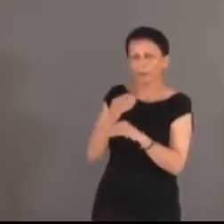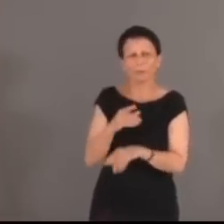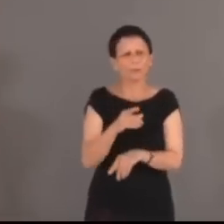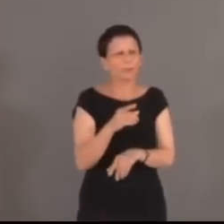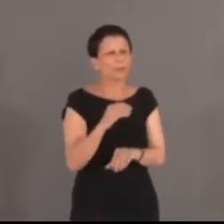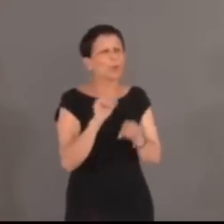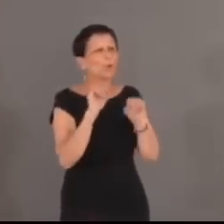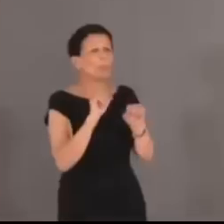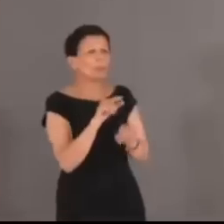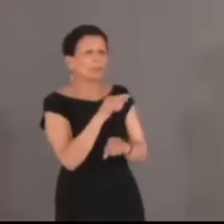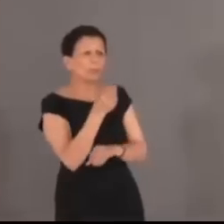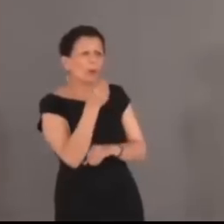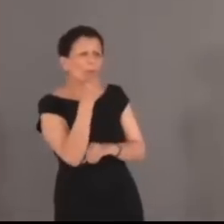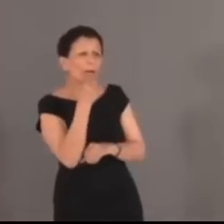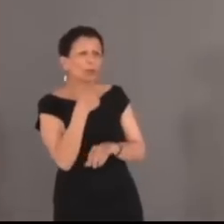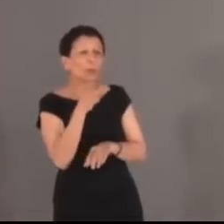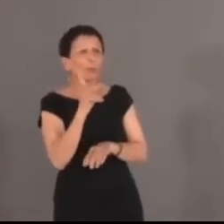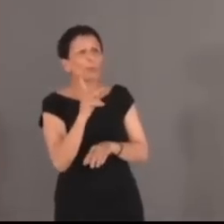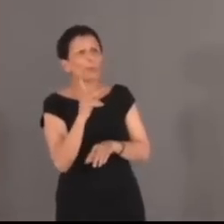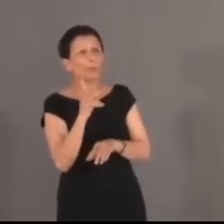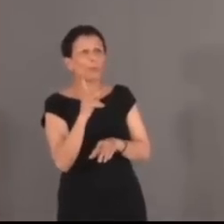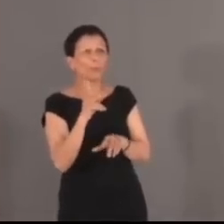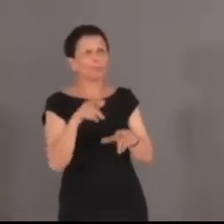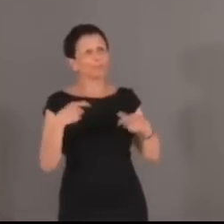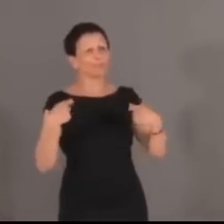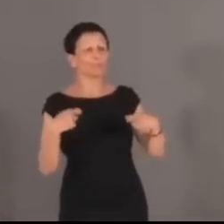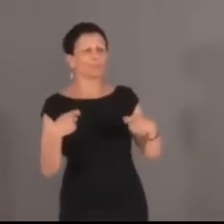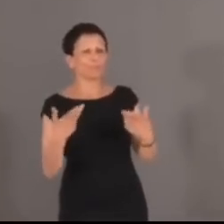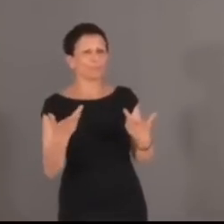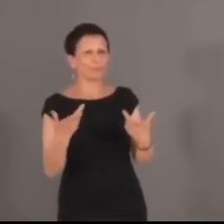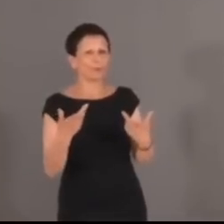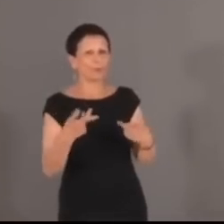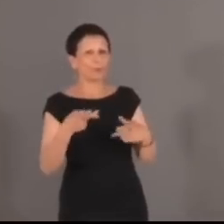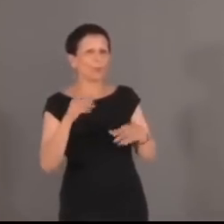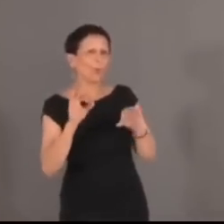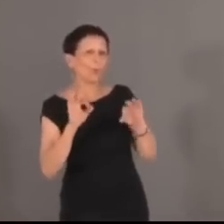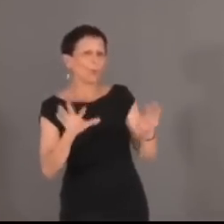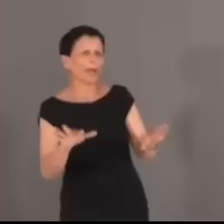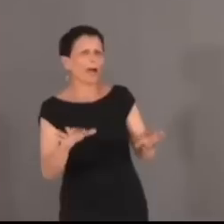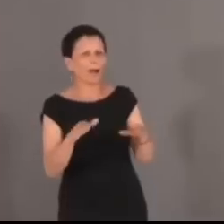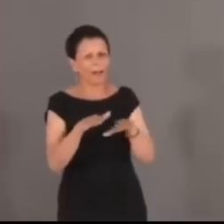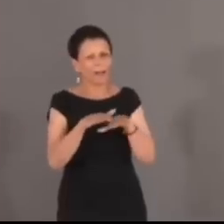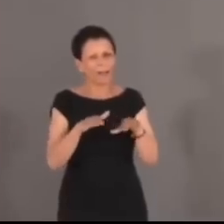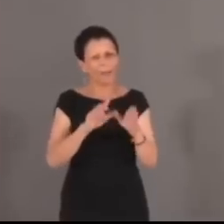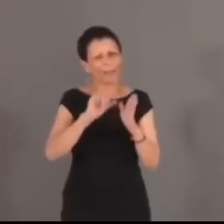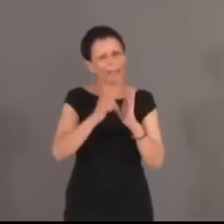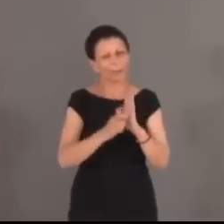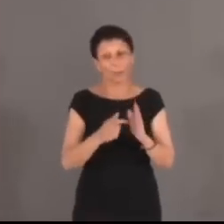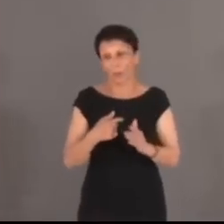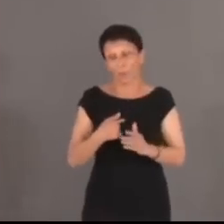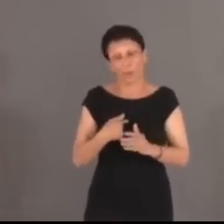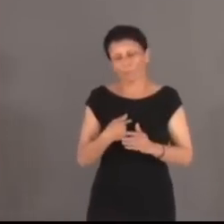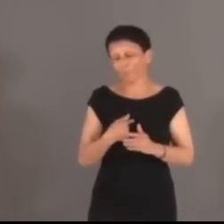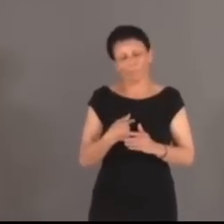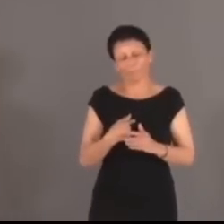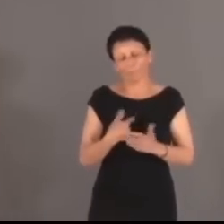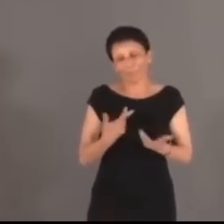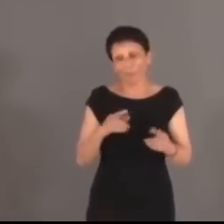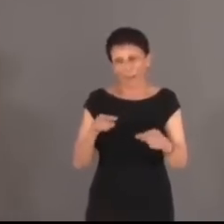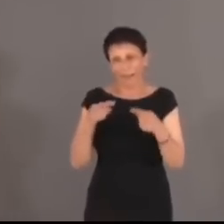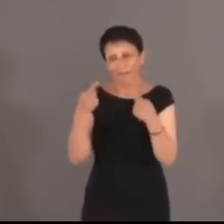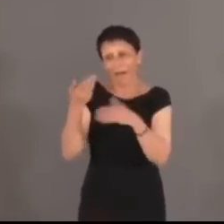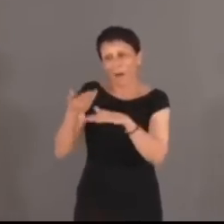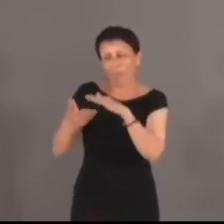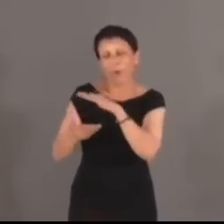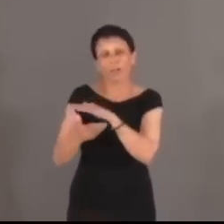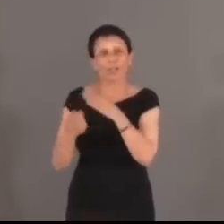façon plus importante. Prenez-vous le temps de vous attabler. Moi, je m'étais contenté d'un sandwich ce jour-là,